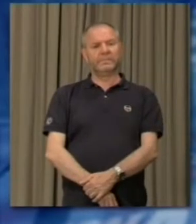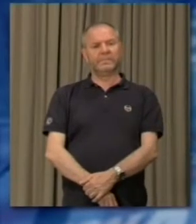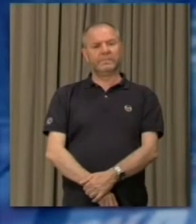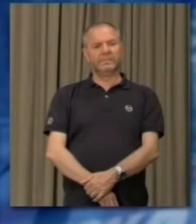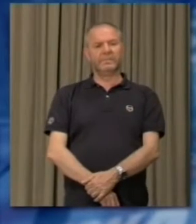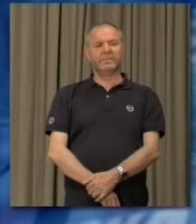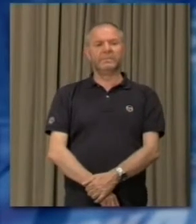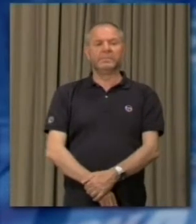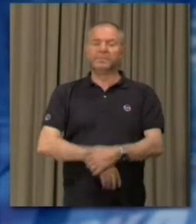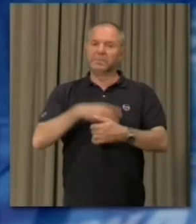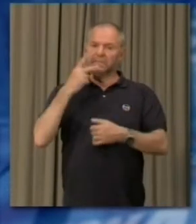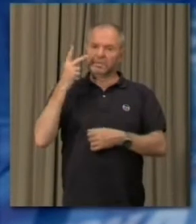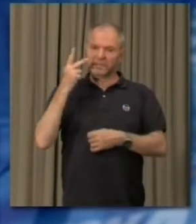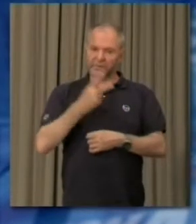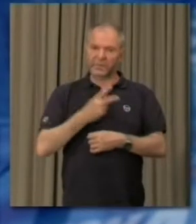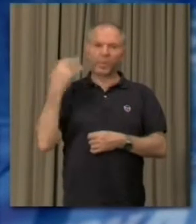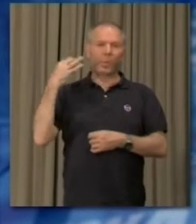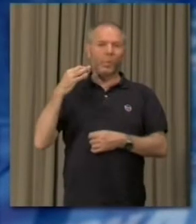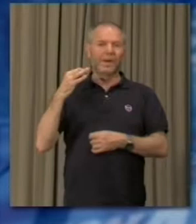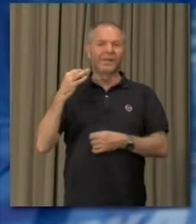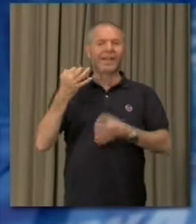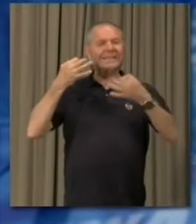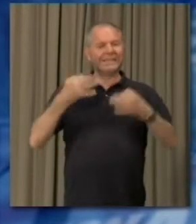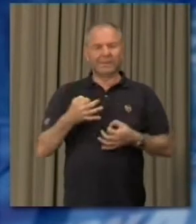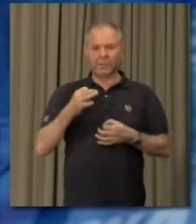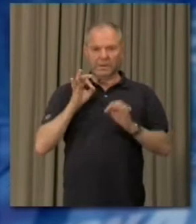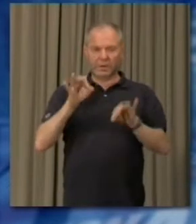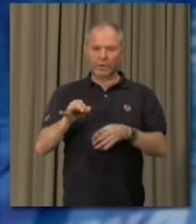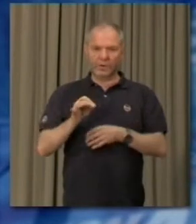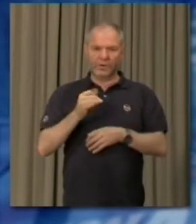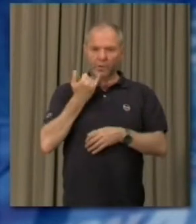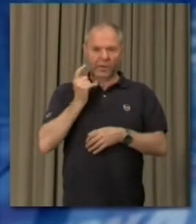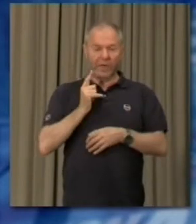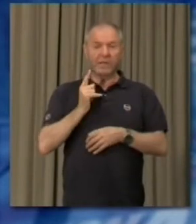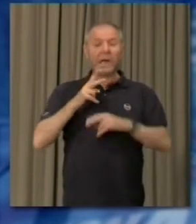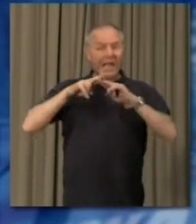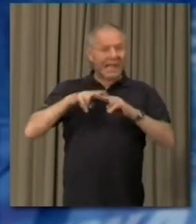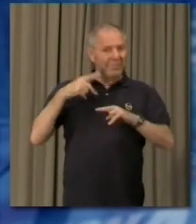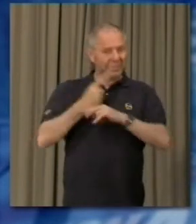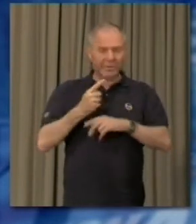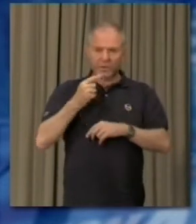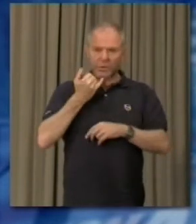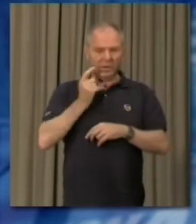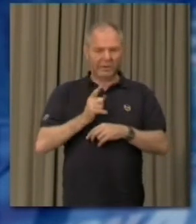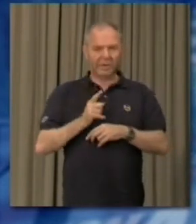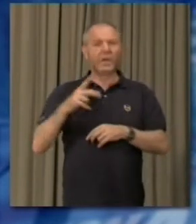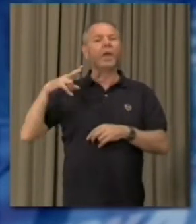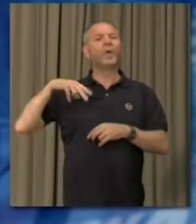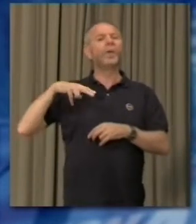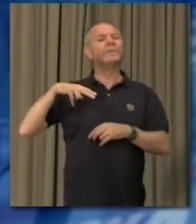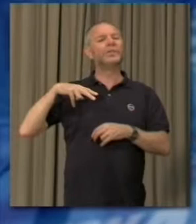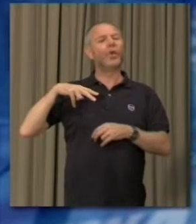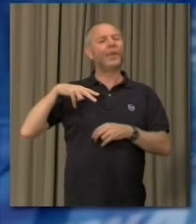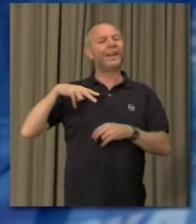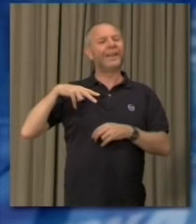Se è difficile raggiungere elevati standard di sicurezza, ancora più complesso è mantenerli. Con questa convinzione il questore del VCO, Vincenzo Dagnano,